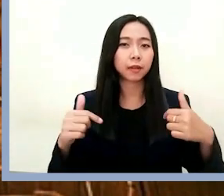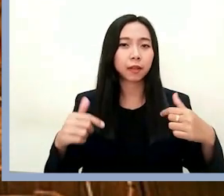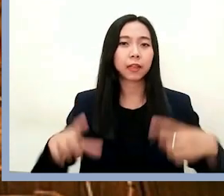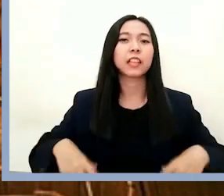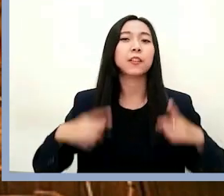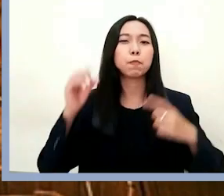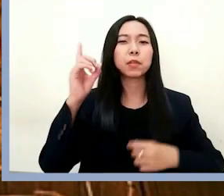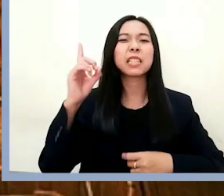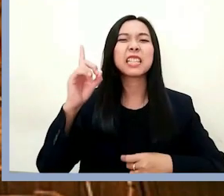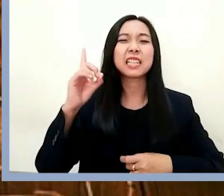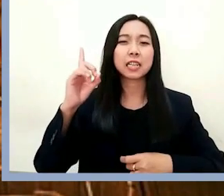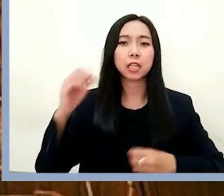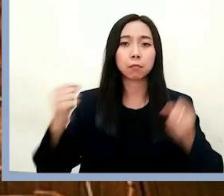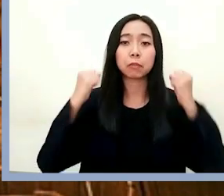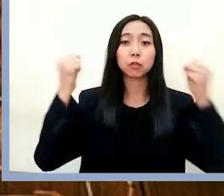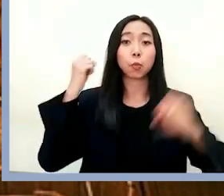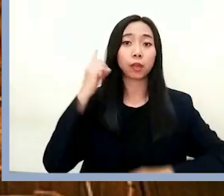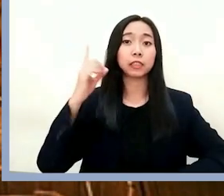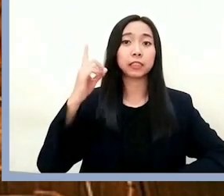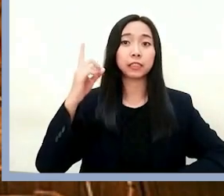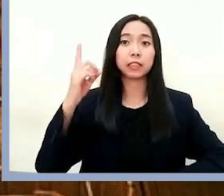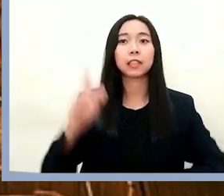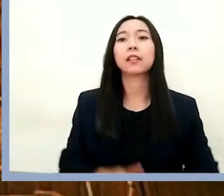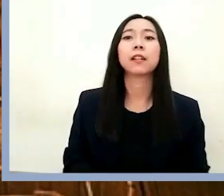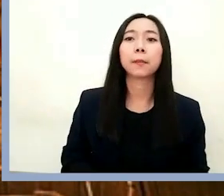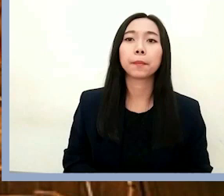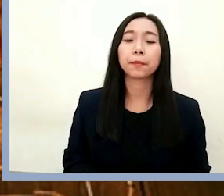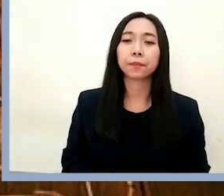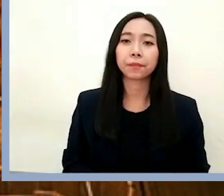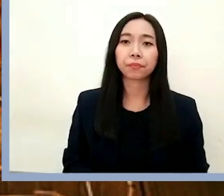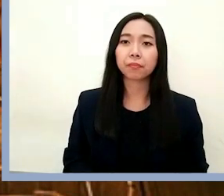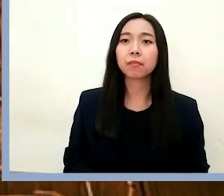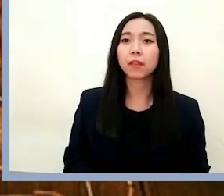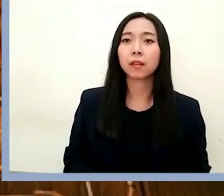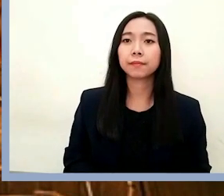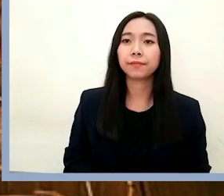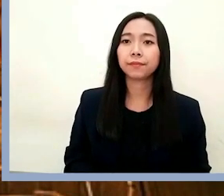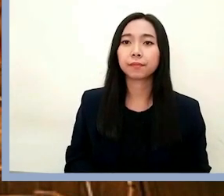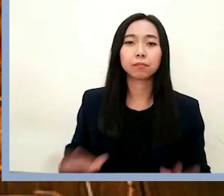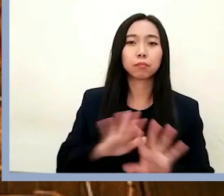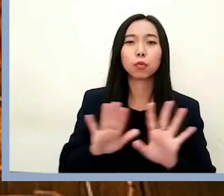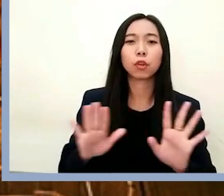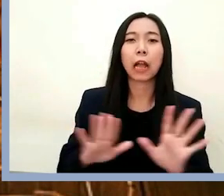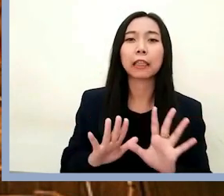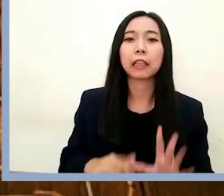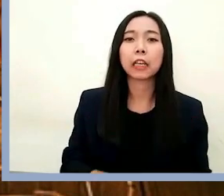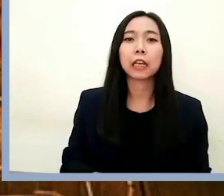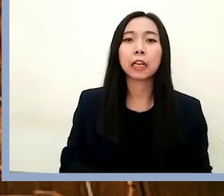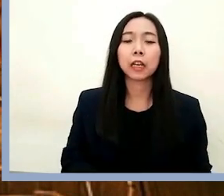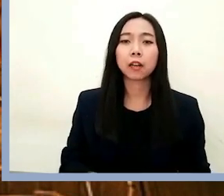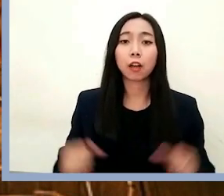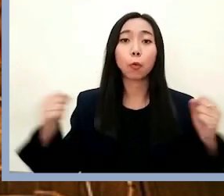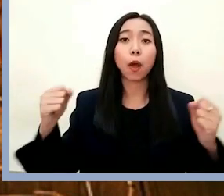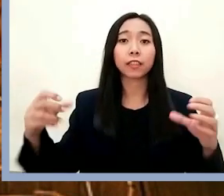Bayan menekankan kepada peran dan kemandirian individu daripada komunitas beda